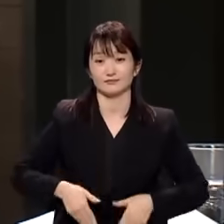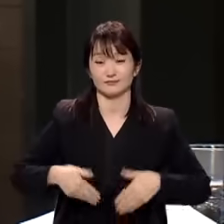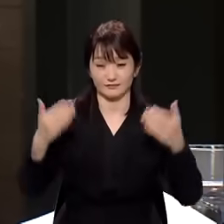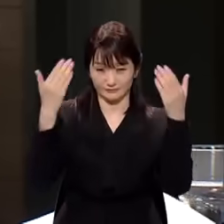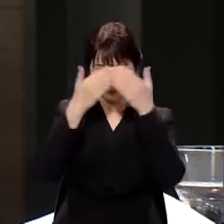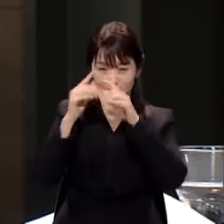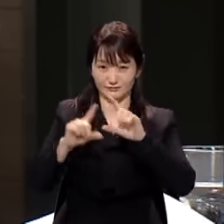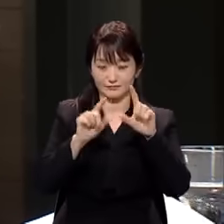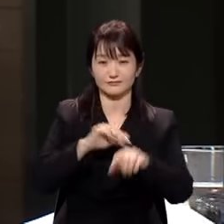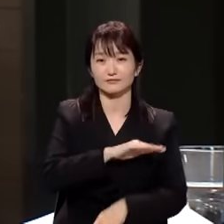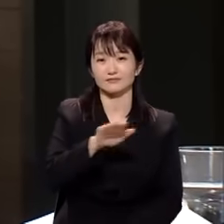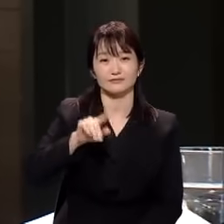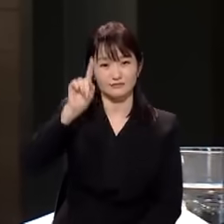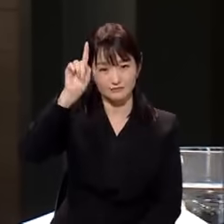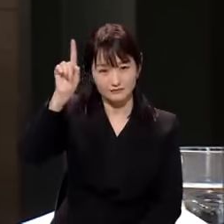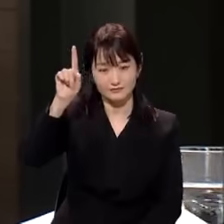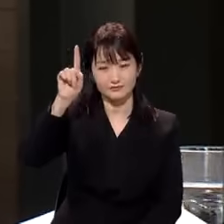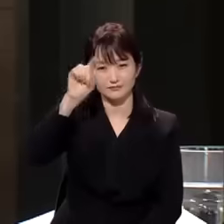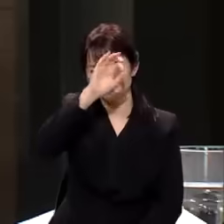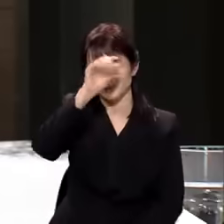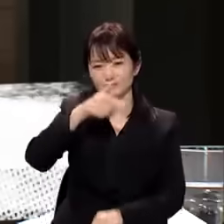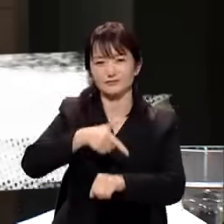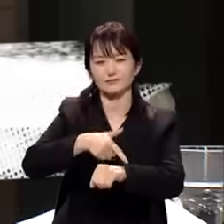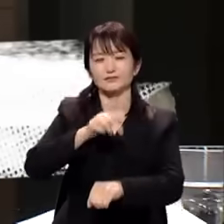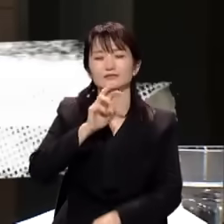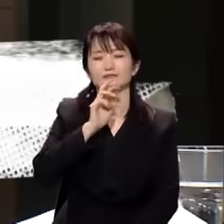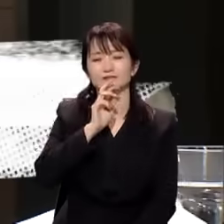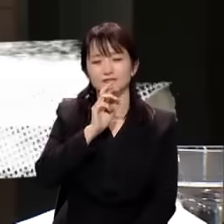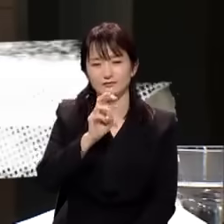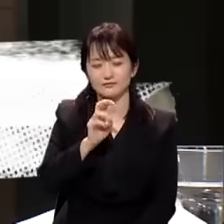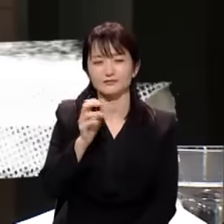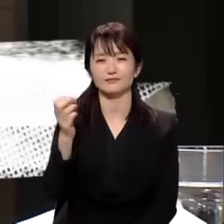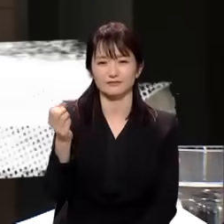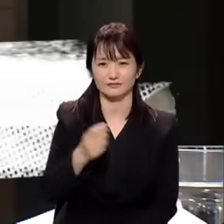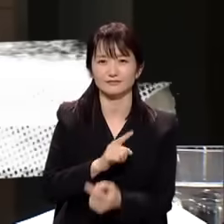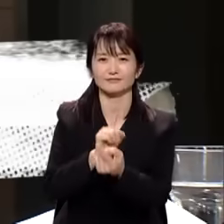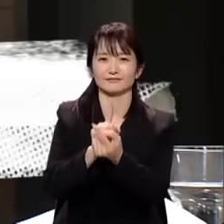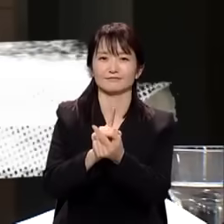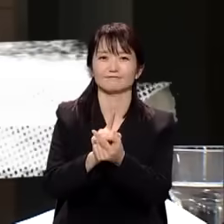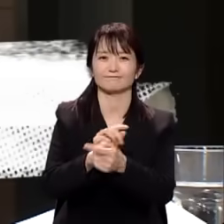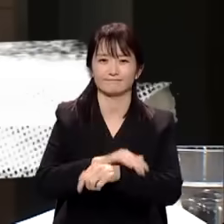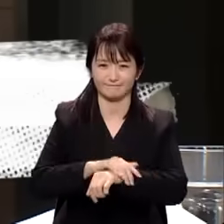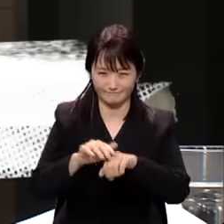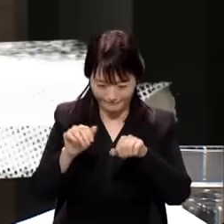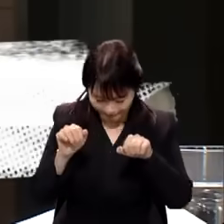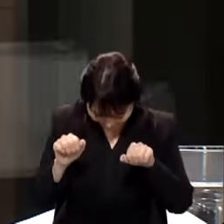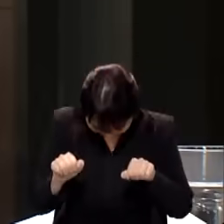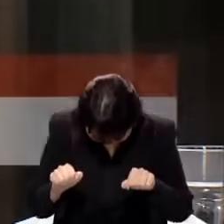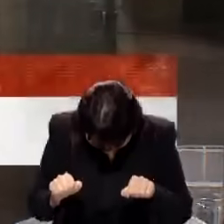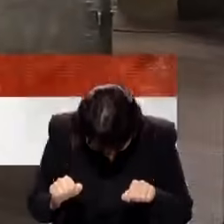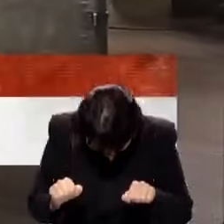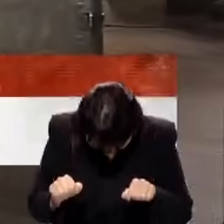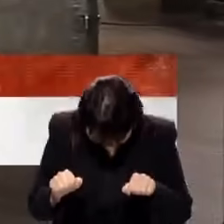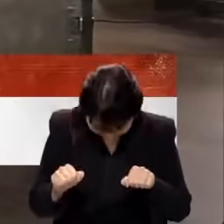밤 보내시고요. 저희는 내일도 별이 6개 반, 4반 6반, 저녁 6시 반에 다시 옵니다. 안녕히 계십시오.